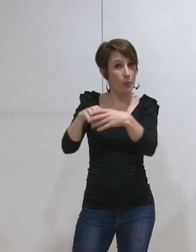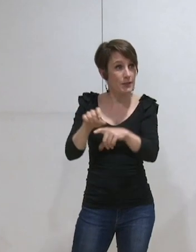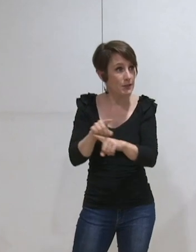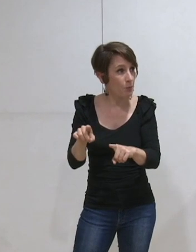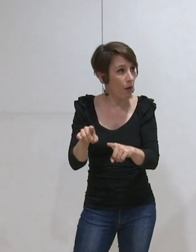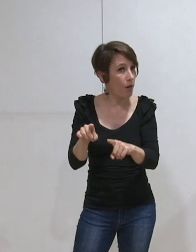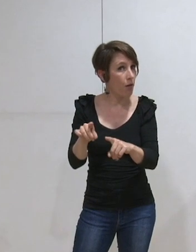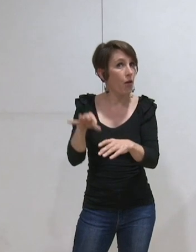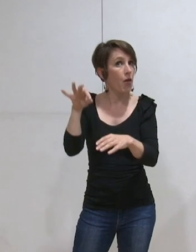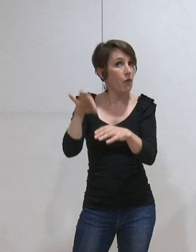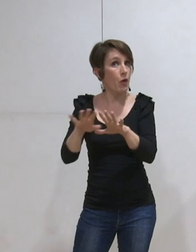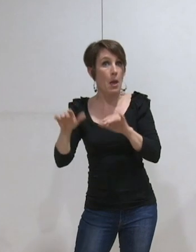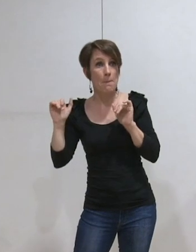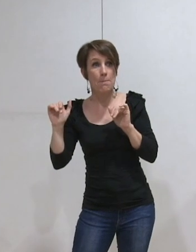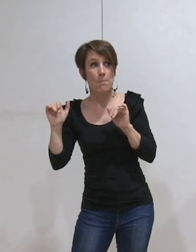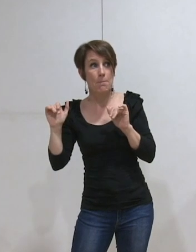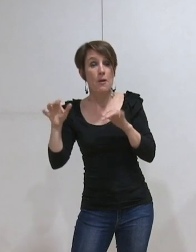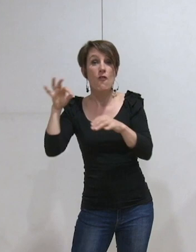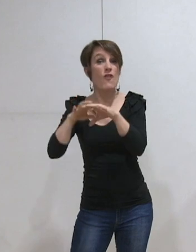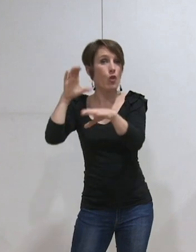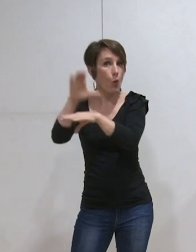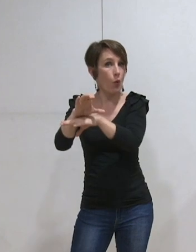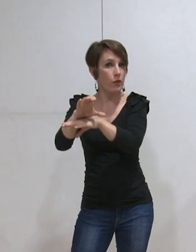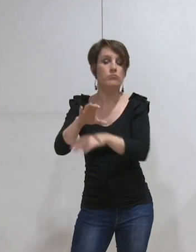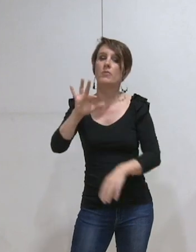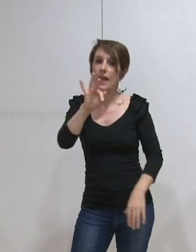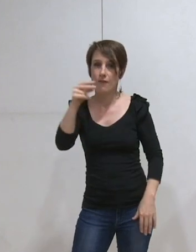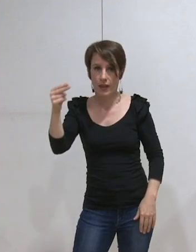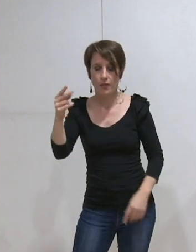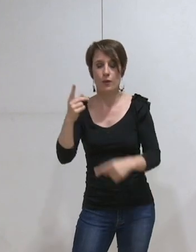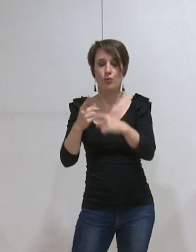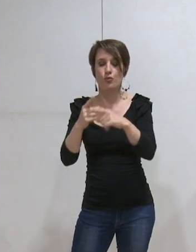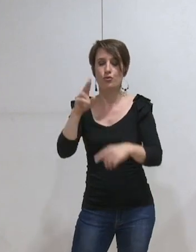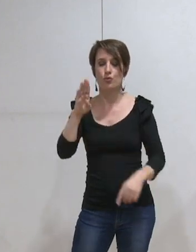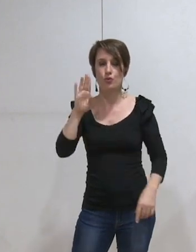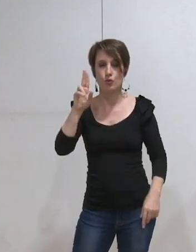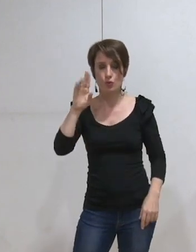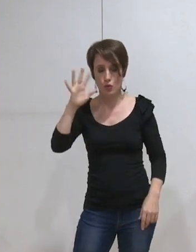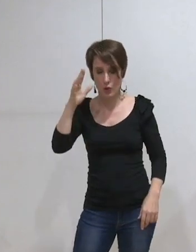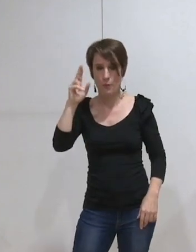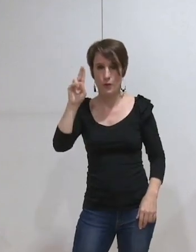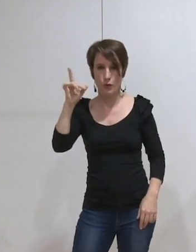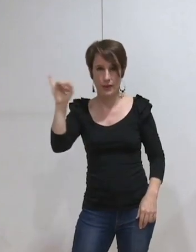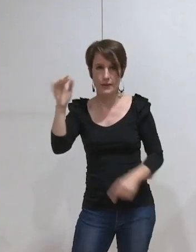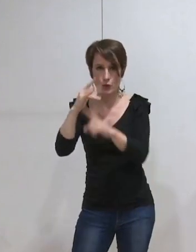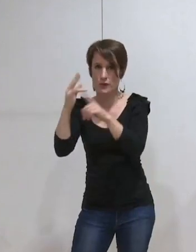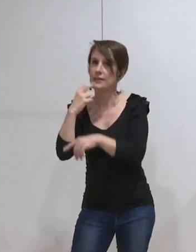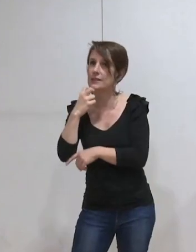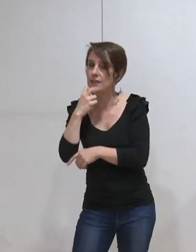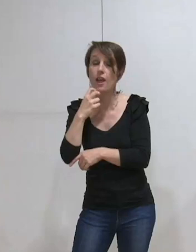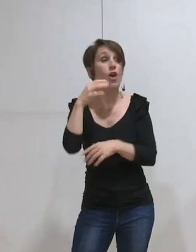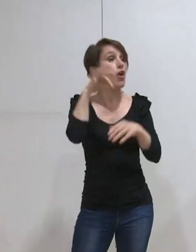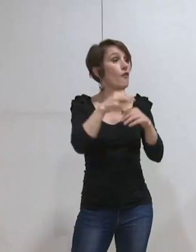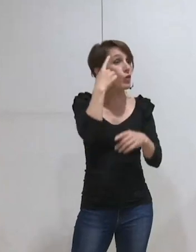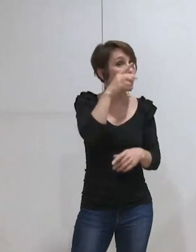vote qui s'abstient vote contre front nationaludi société civile il